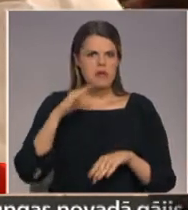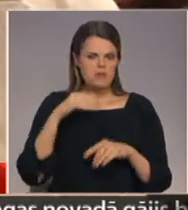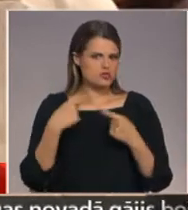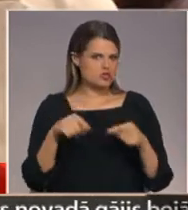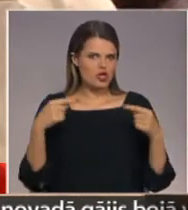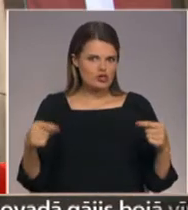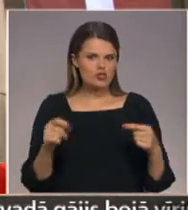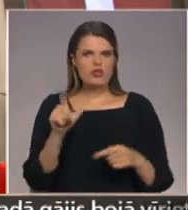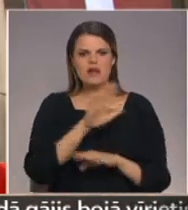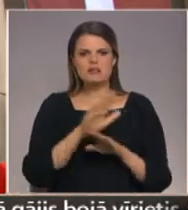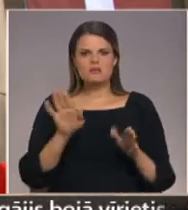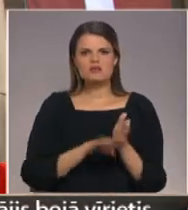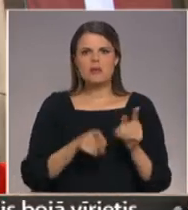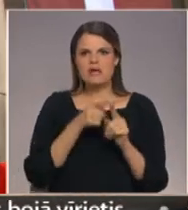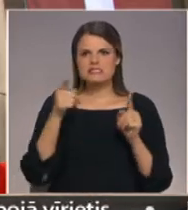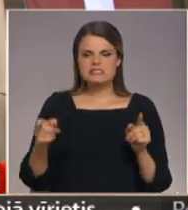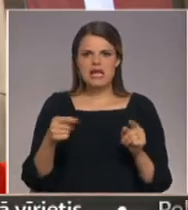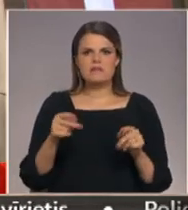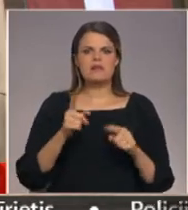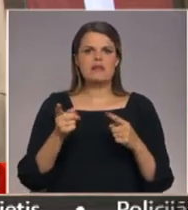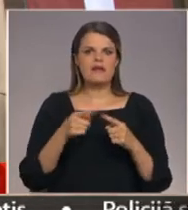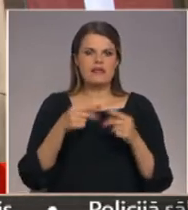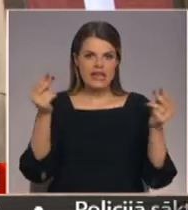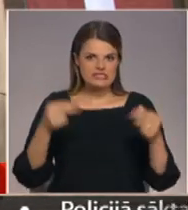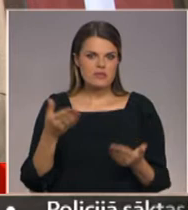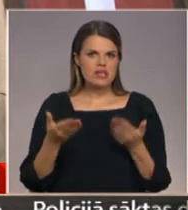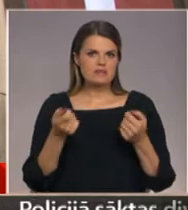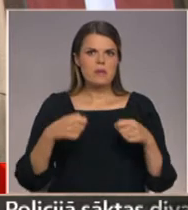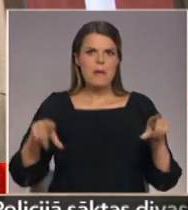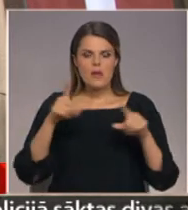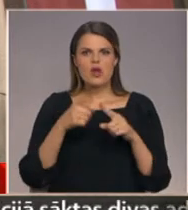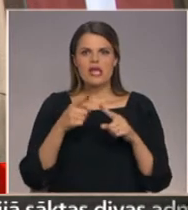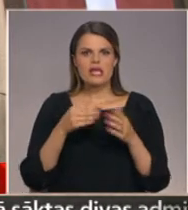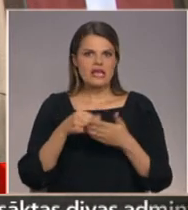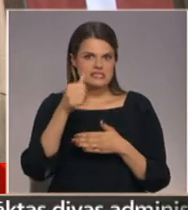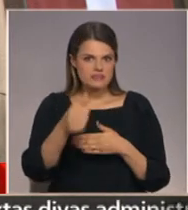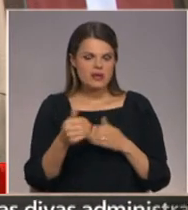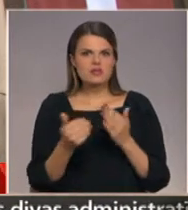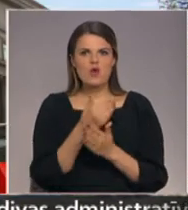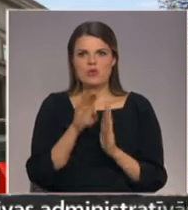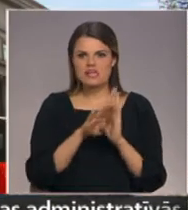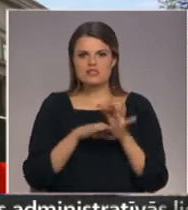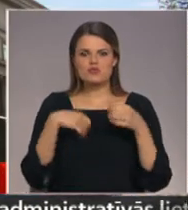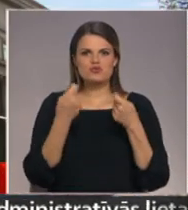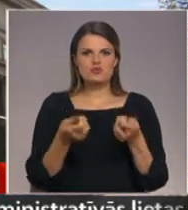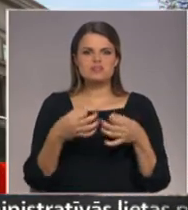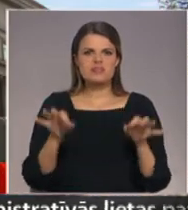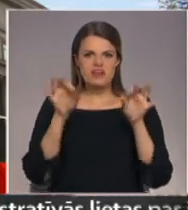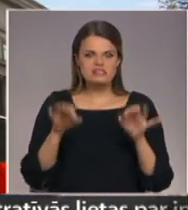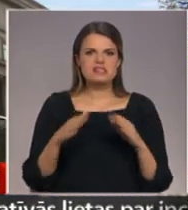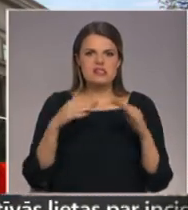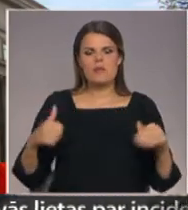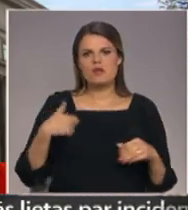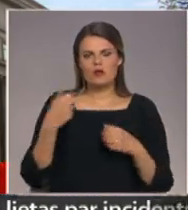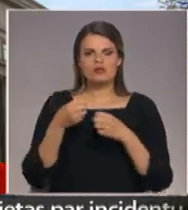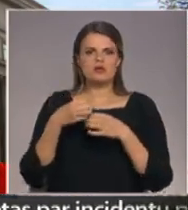vairāki. Vairs nebūs beztermiņa īres līguma un iespējams pieaugs īres maksa. Tāpat jaunais likums dos brīvākas tiesības namīpašniekiem izlikt no